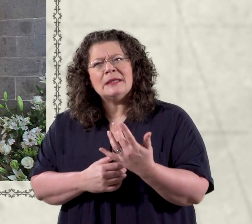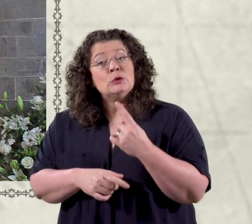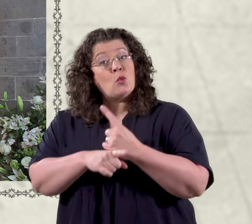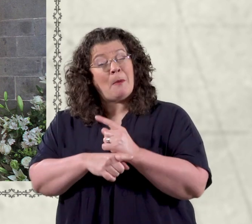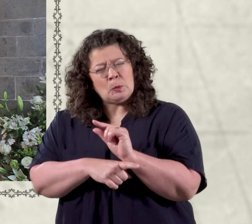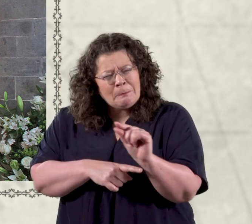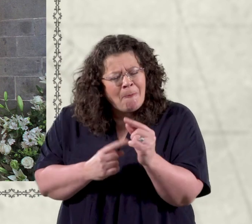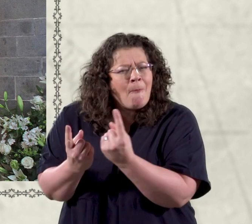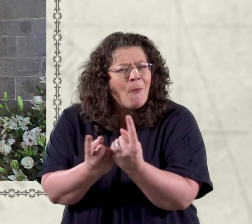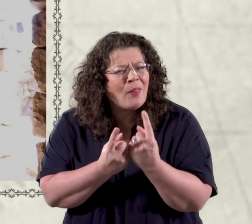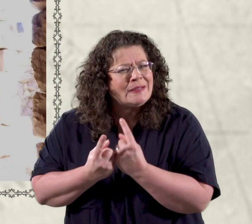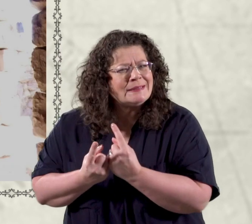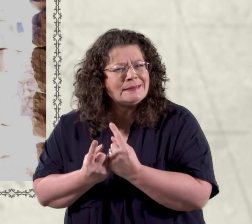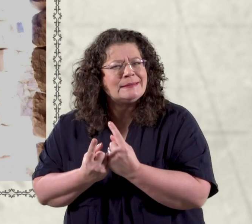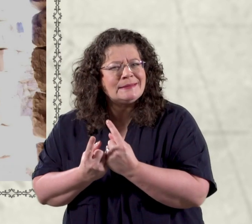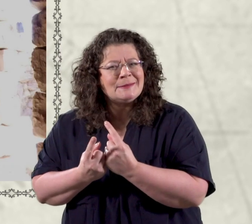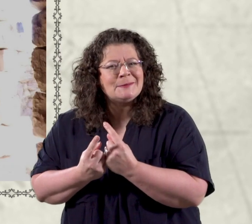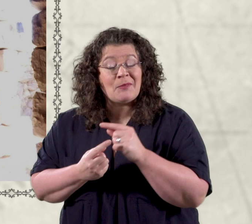Sôn am bethau bach.